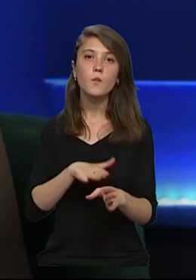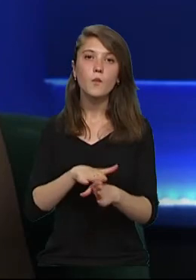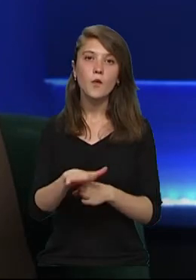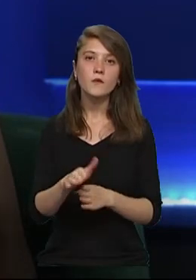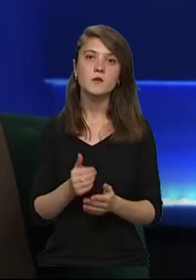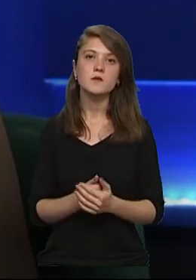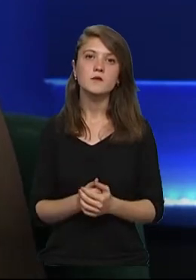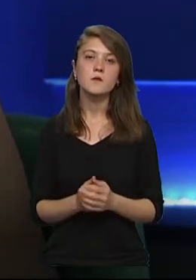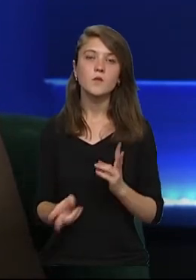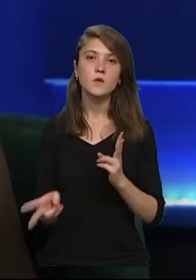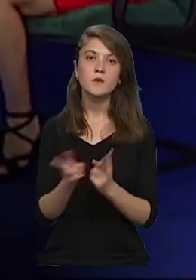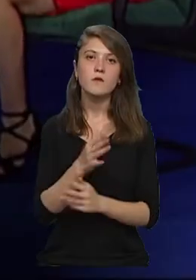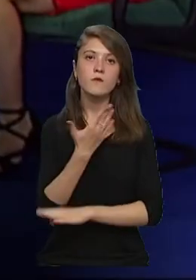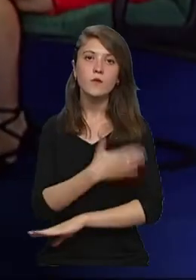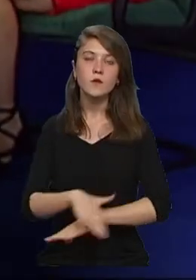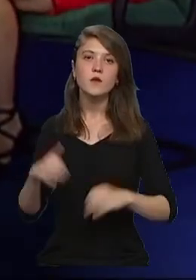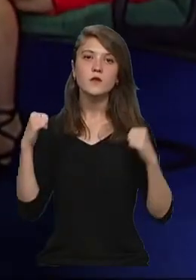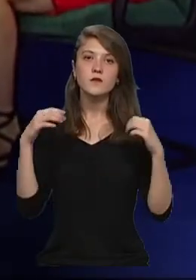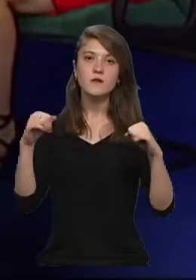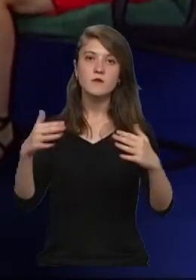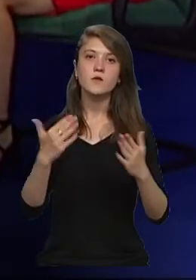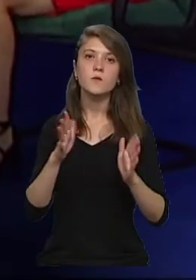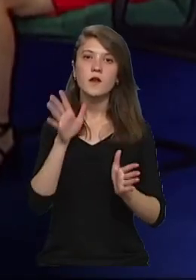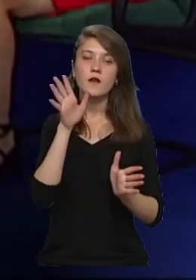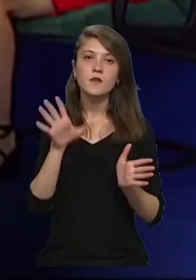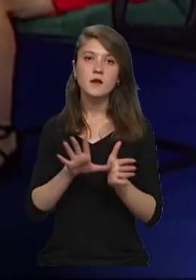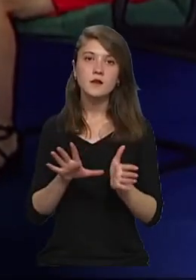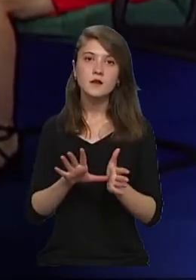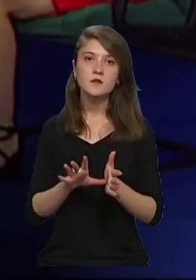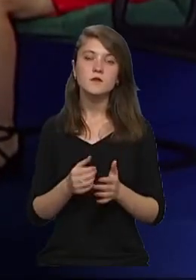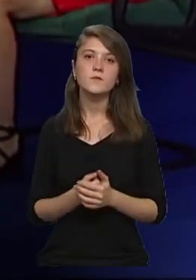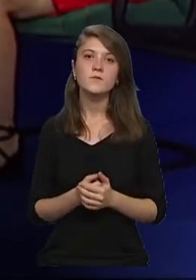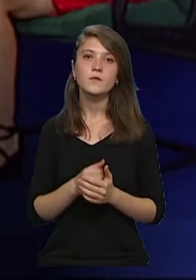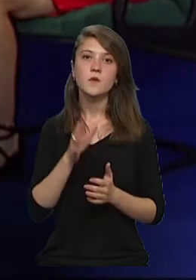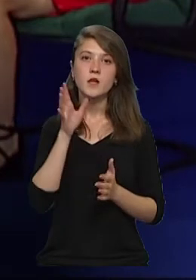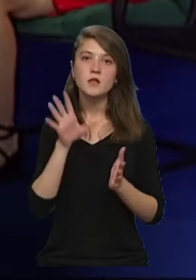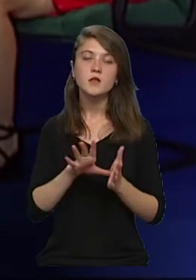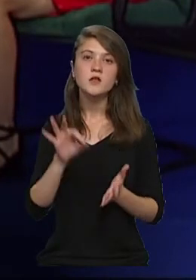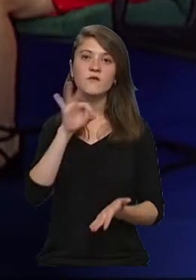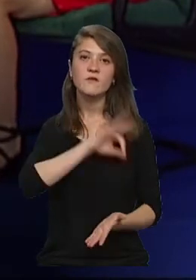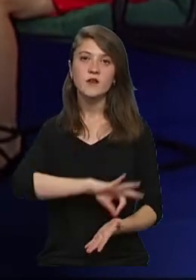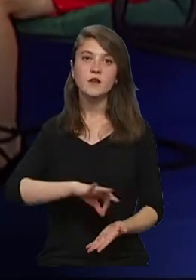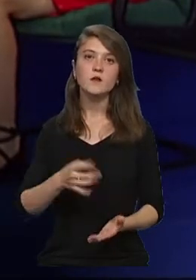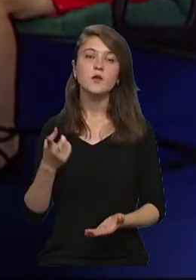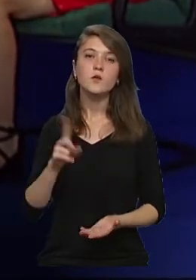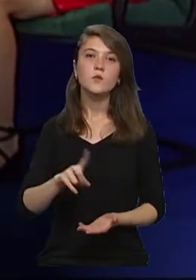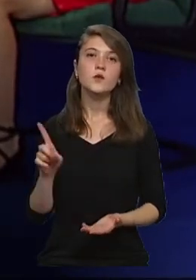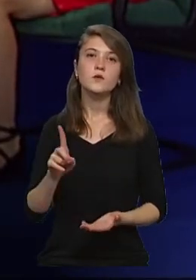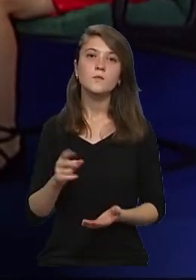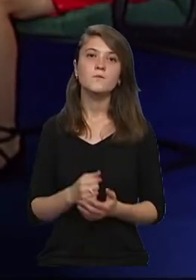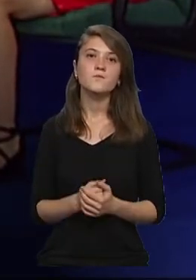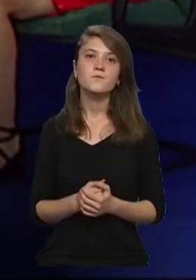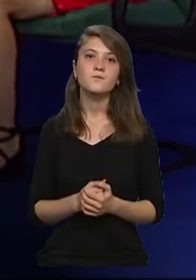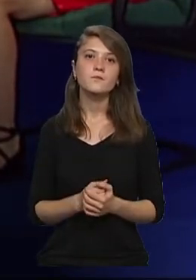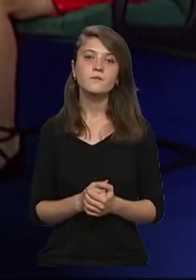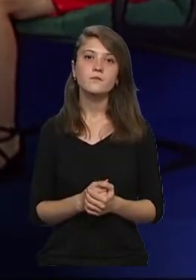повністю модернізоване вуличне освітлення. Воно буде енергетичне, енергетично вигідне, тому що я вас